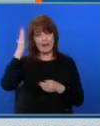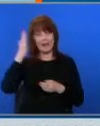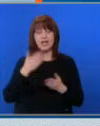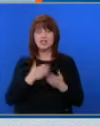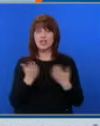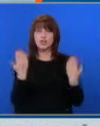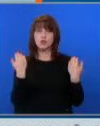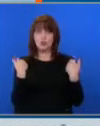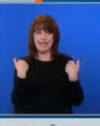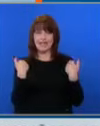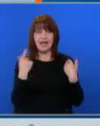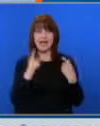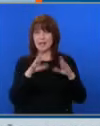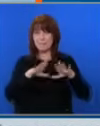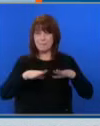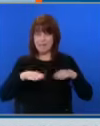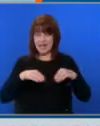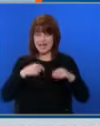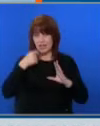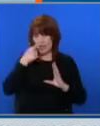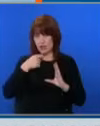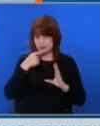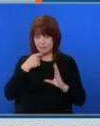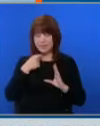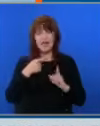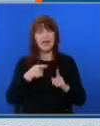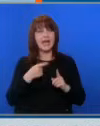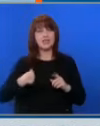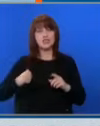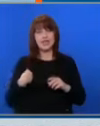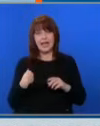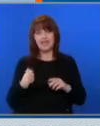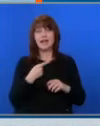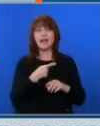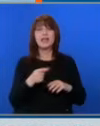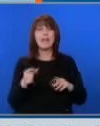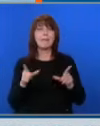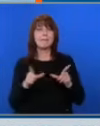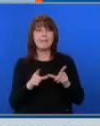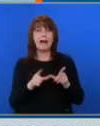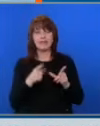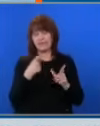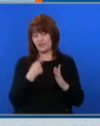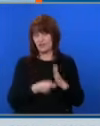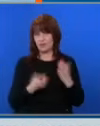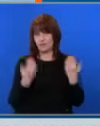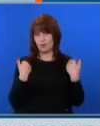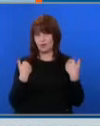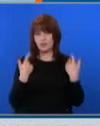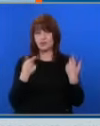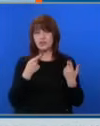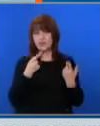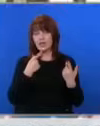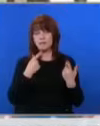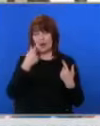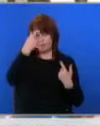студентите юристи с непризнати изпити и съкратени срокове на обучение е и съпругата на ректора Марин. Твърдят и че в университета се е възцарило